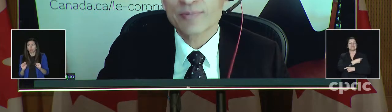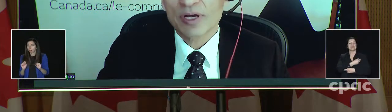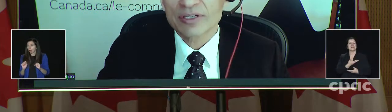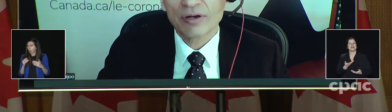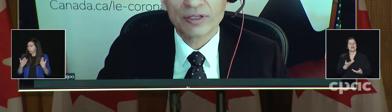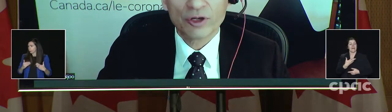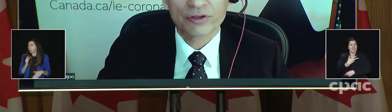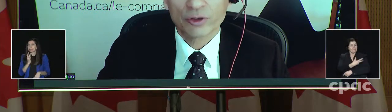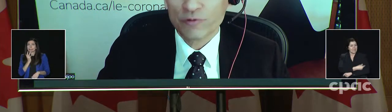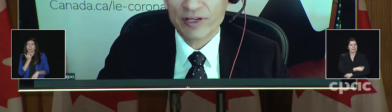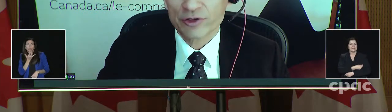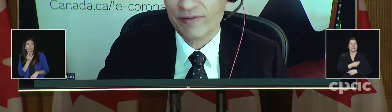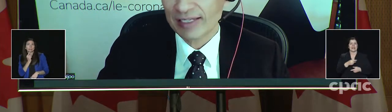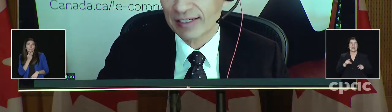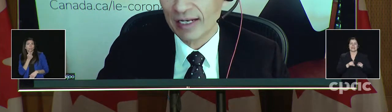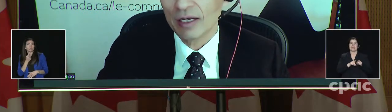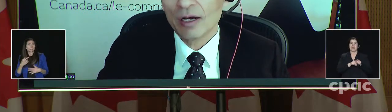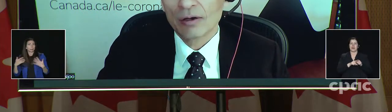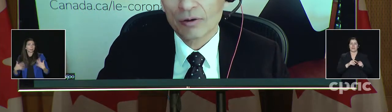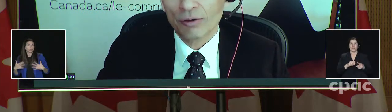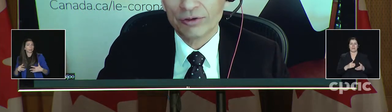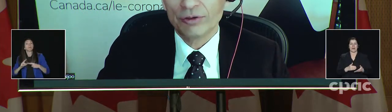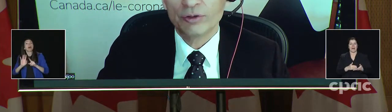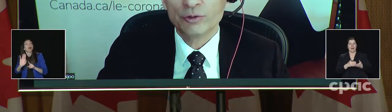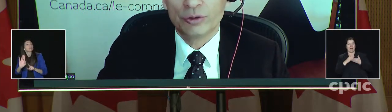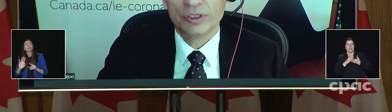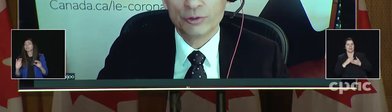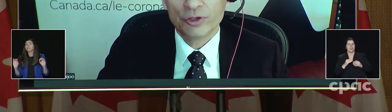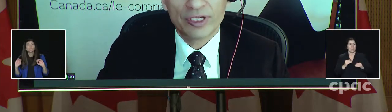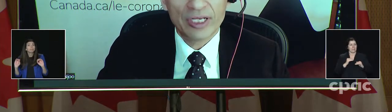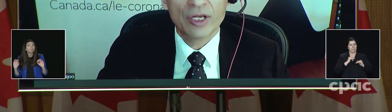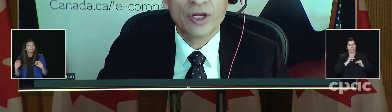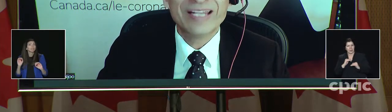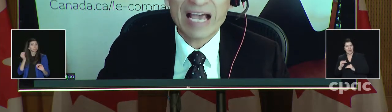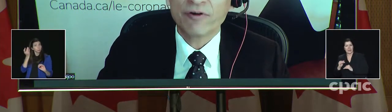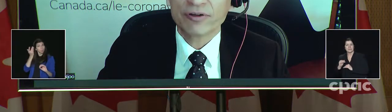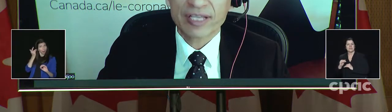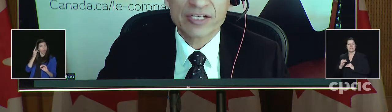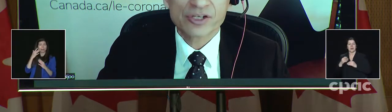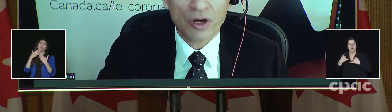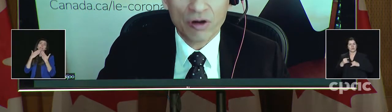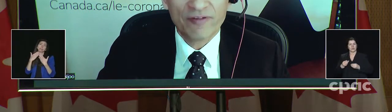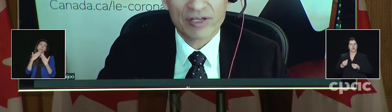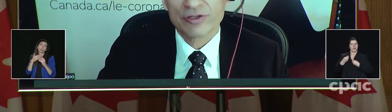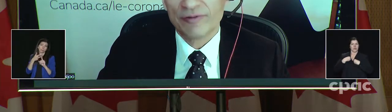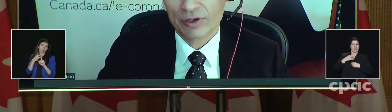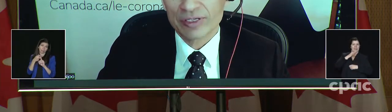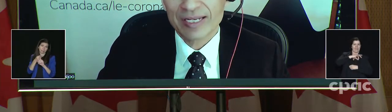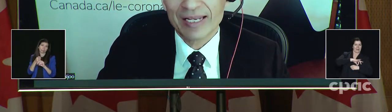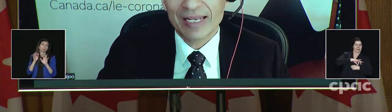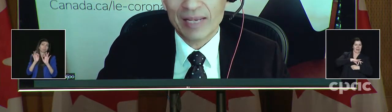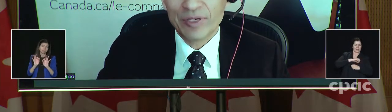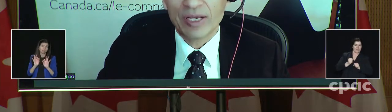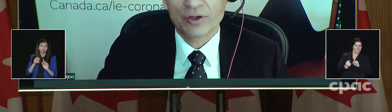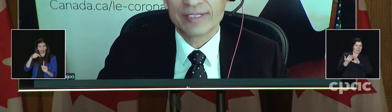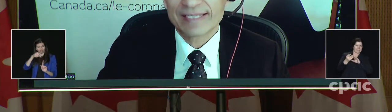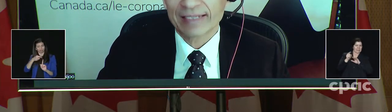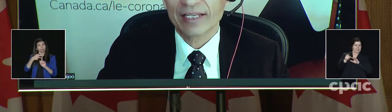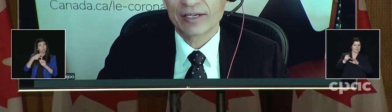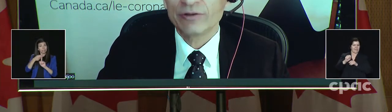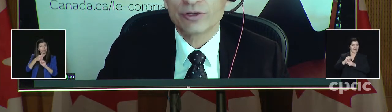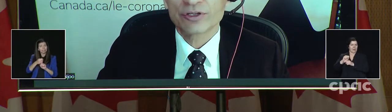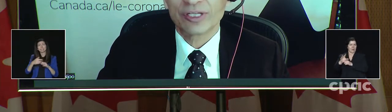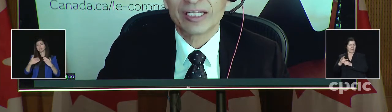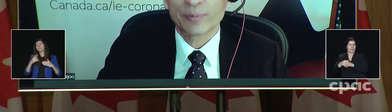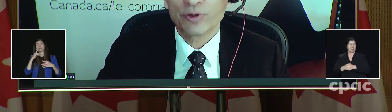et l'expansion de notre couverture vaccinale continuent de nous donner un avantage envers ce virus, et bien qu'une